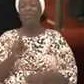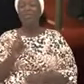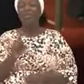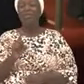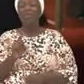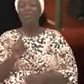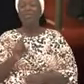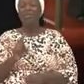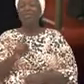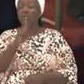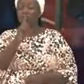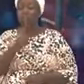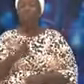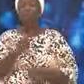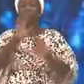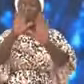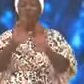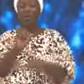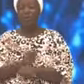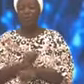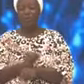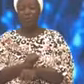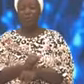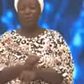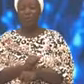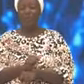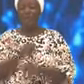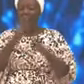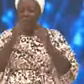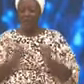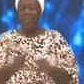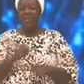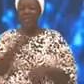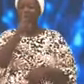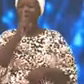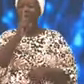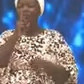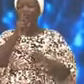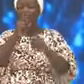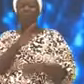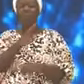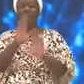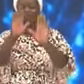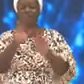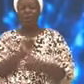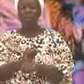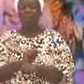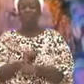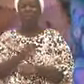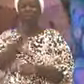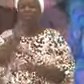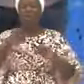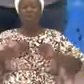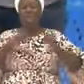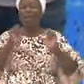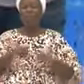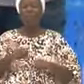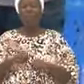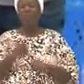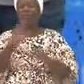milad défini milla instantanée miracle indéniable